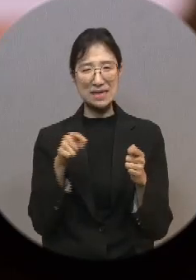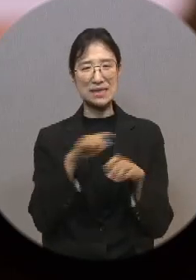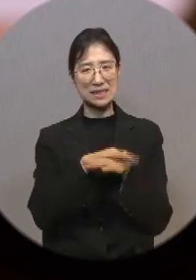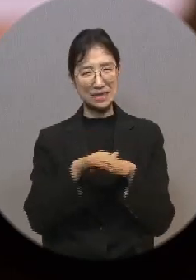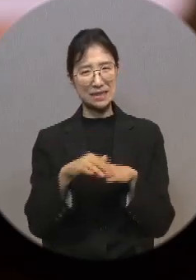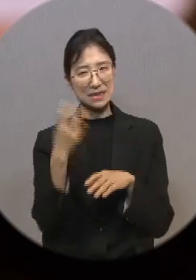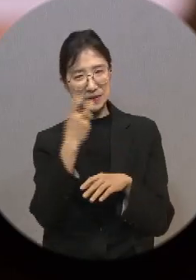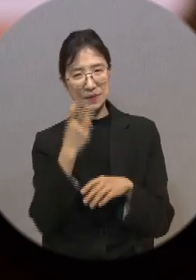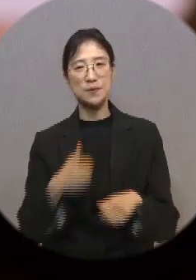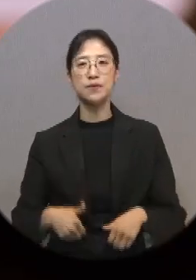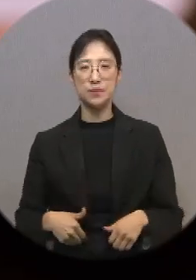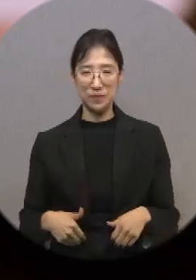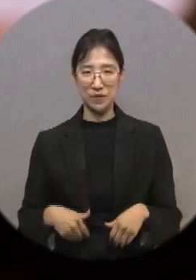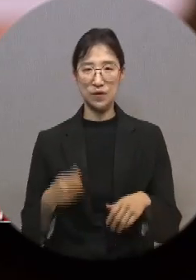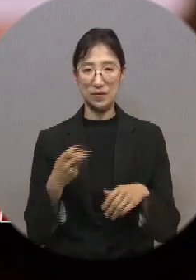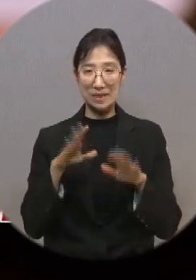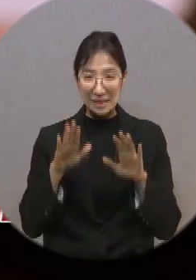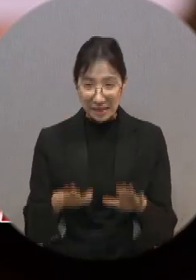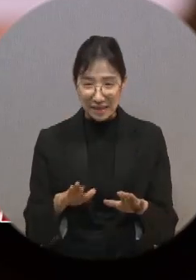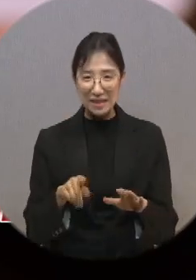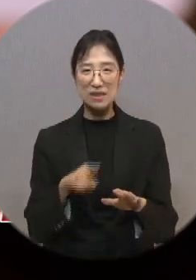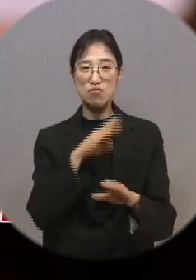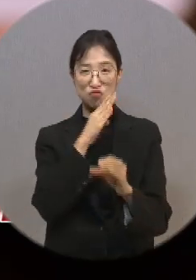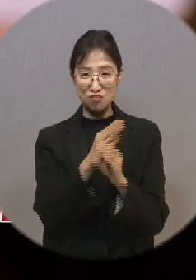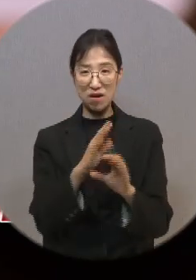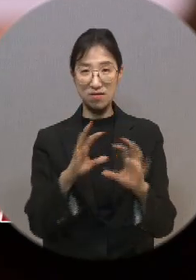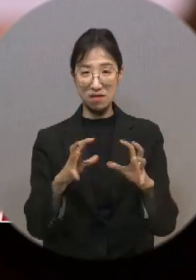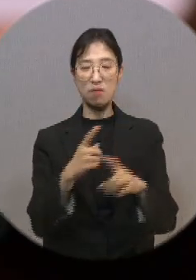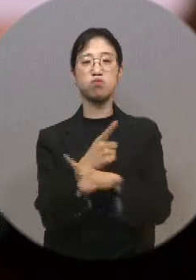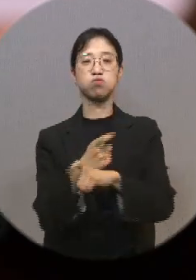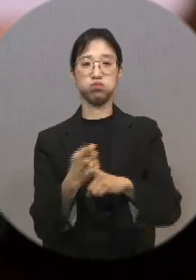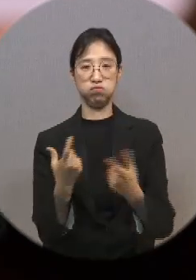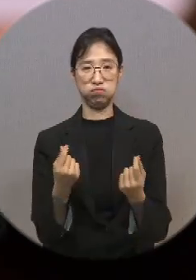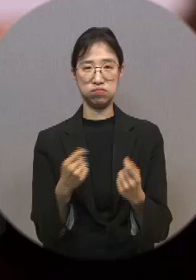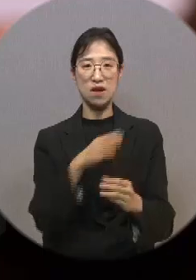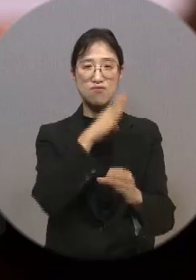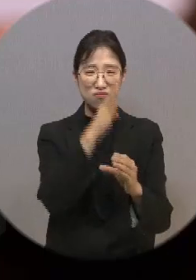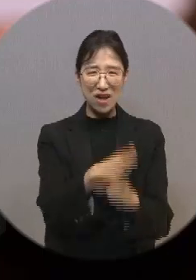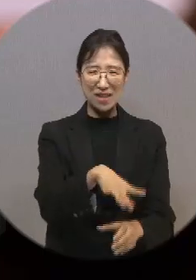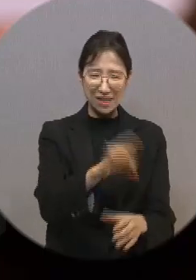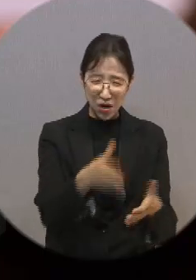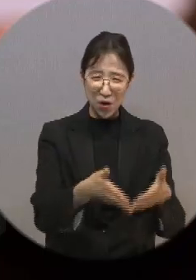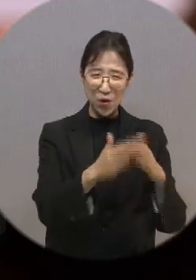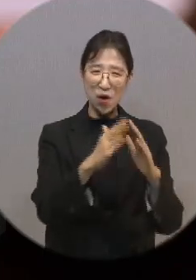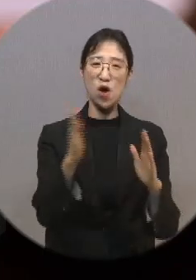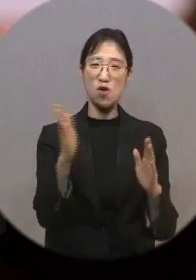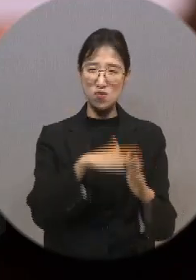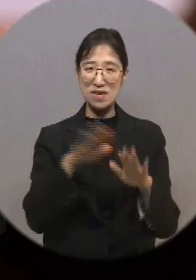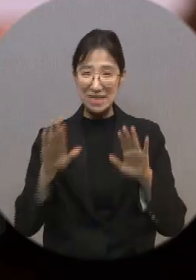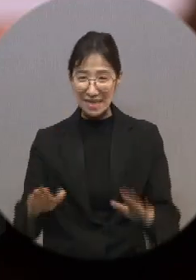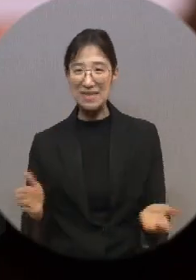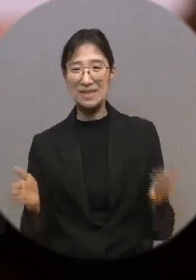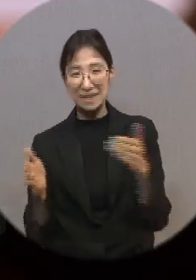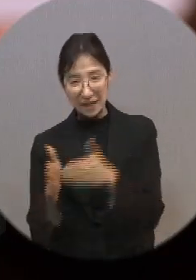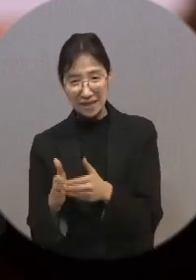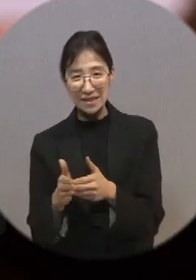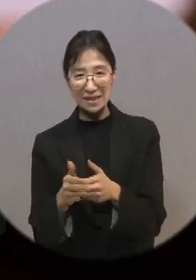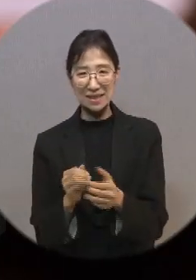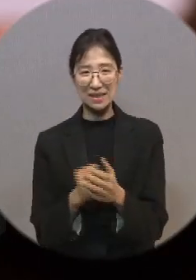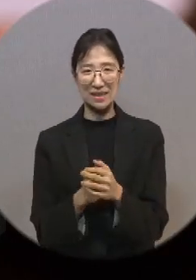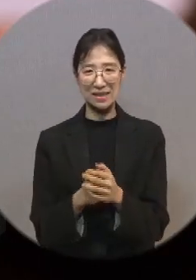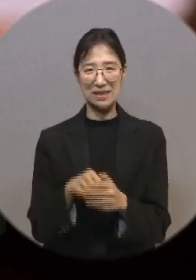될 국가고 그 지금 현재는 적대국인 거죠. 북한의 탄생부터 현재까지도 기본적으로 그